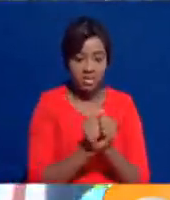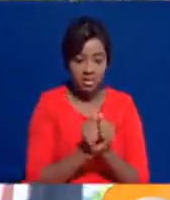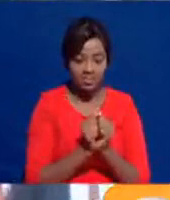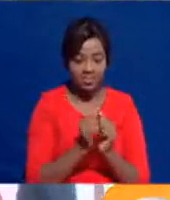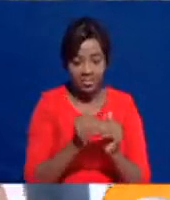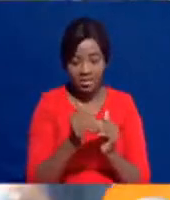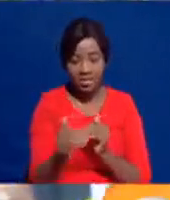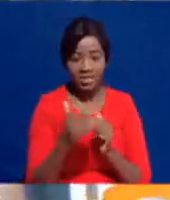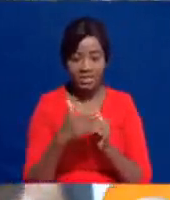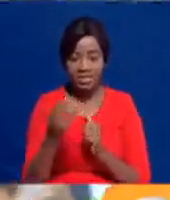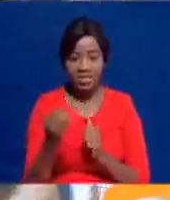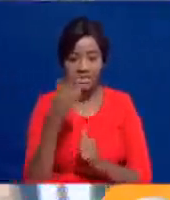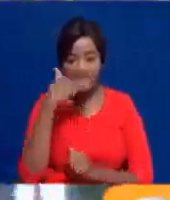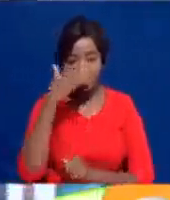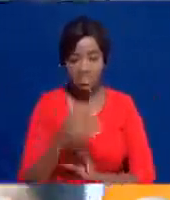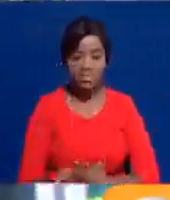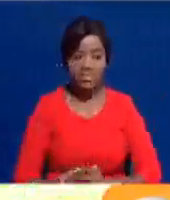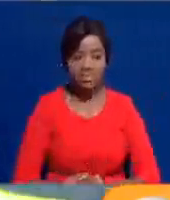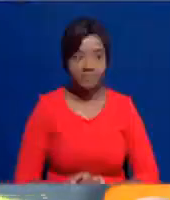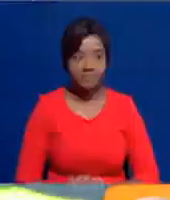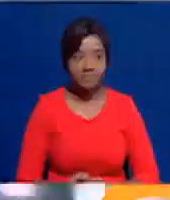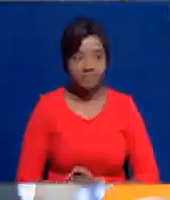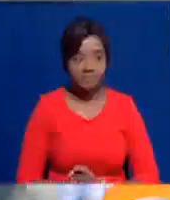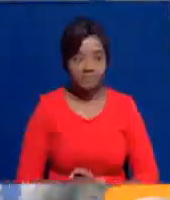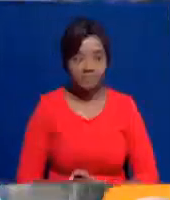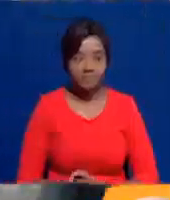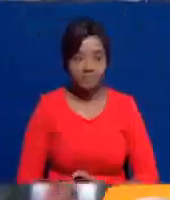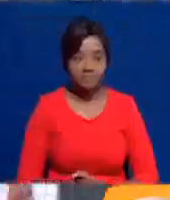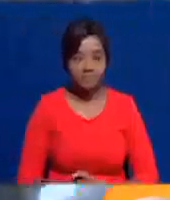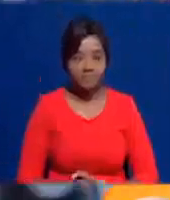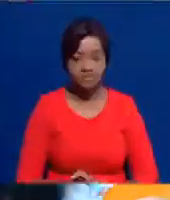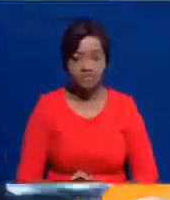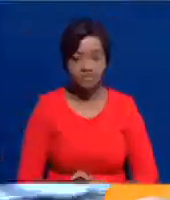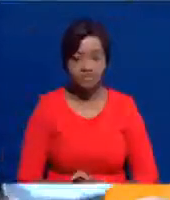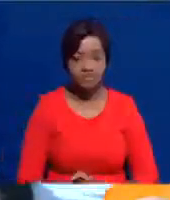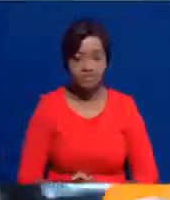katika siku 90 zijazo. Chemutai Goin, Runinga ya Citizen.